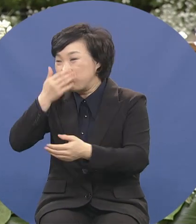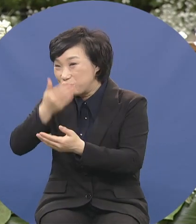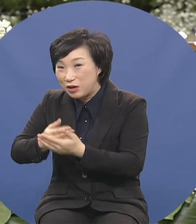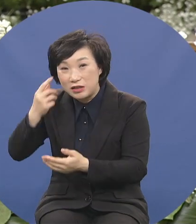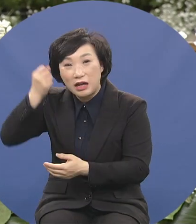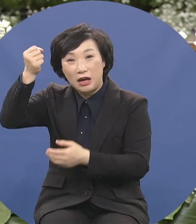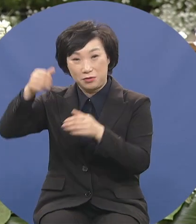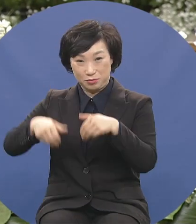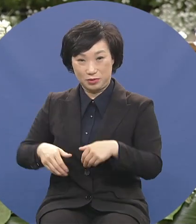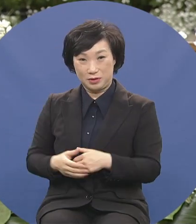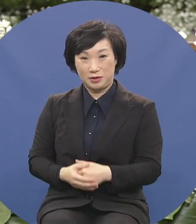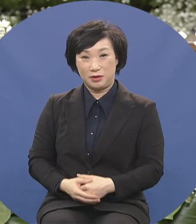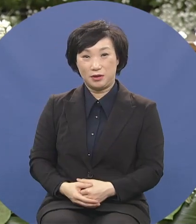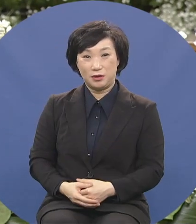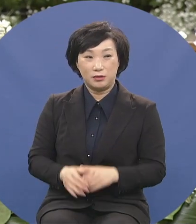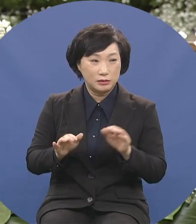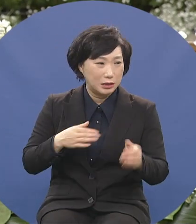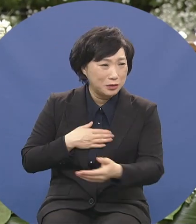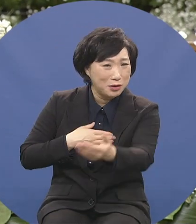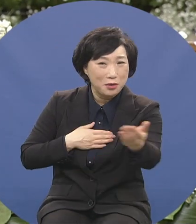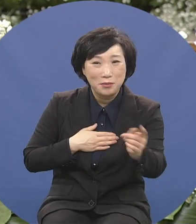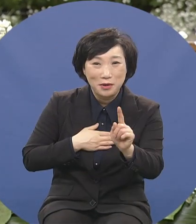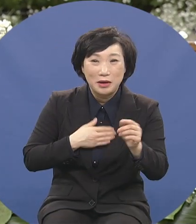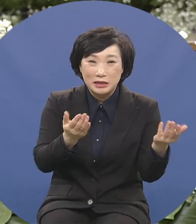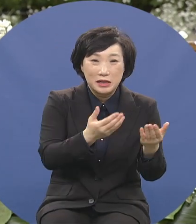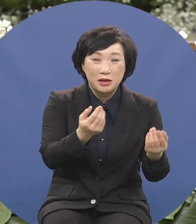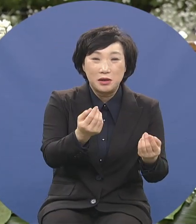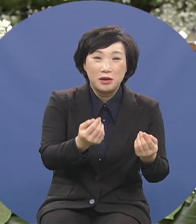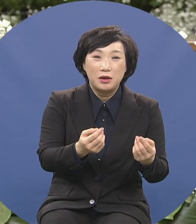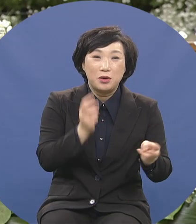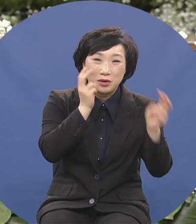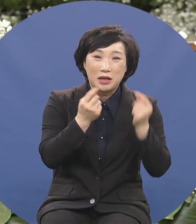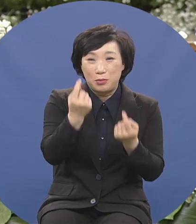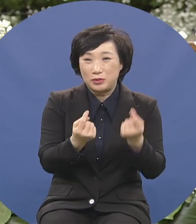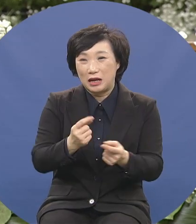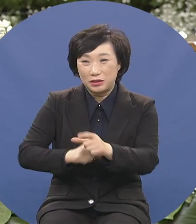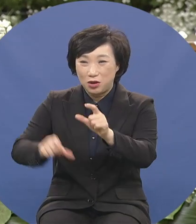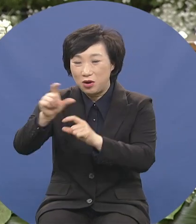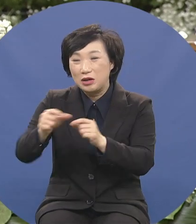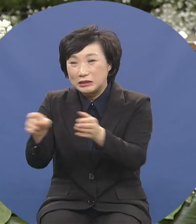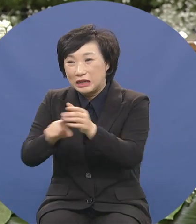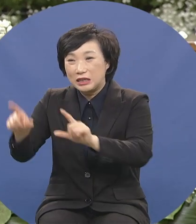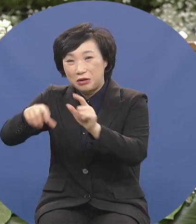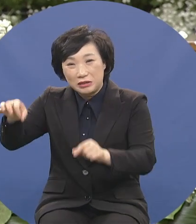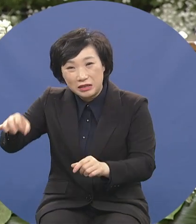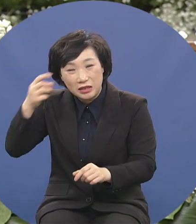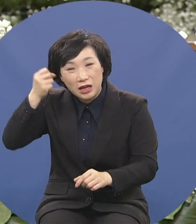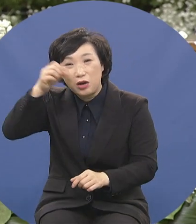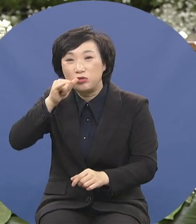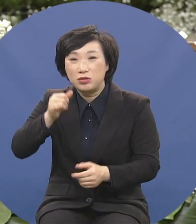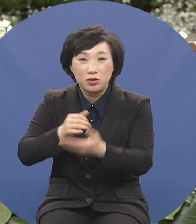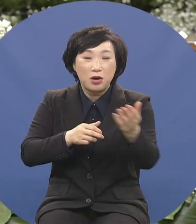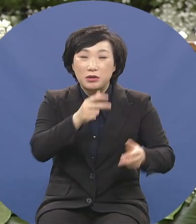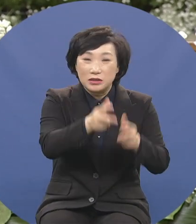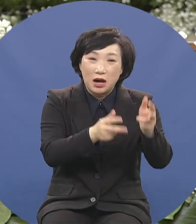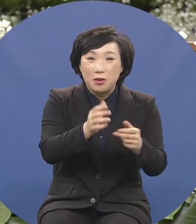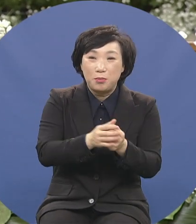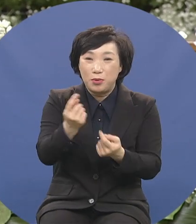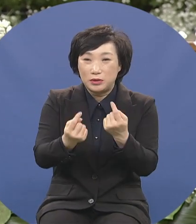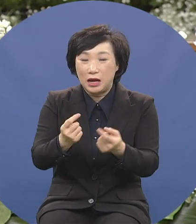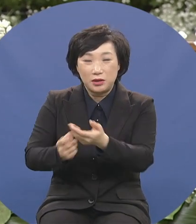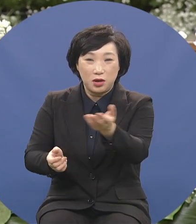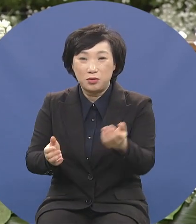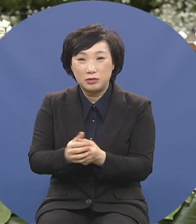여겨야 하느냐. 근데 여러분들은 직장만큼도 못 여겨. 사업만큼도 못 여겨. 당신들은